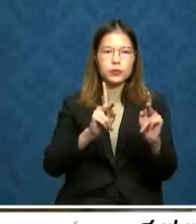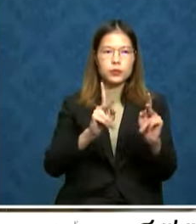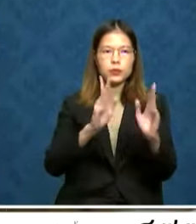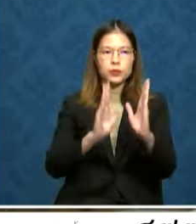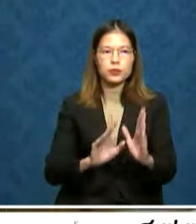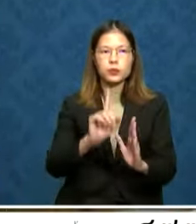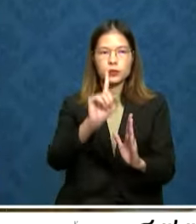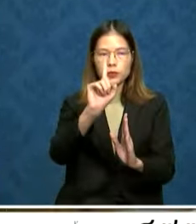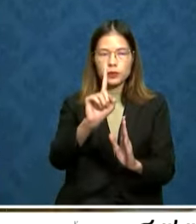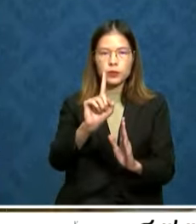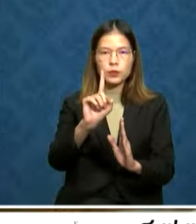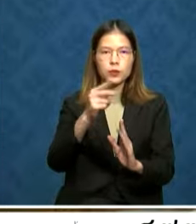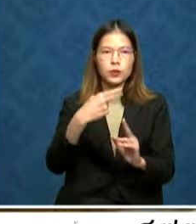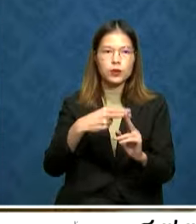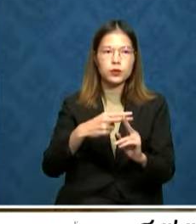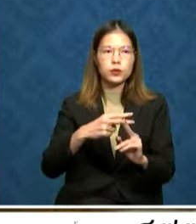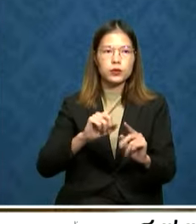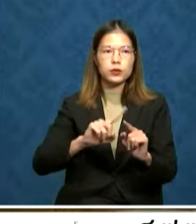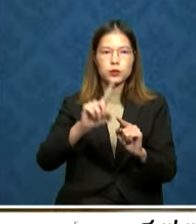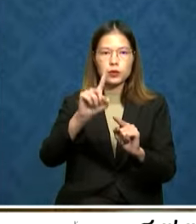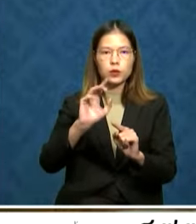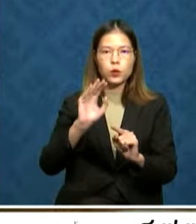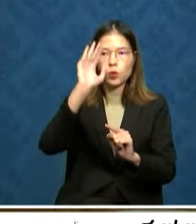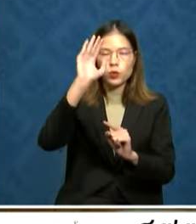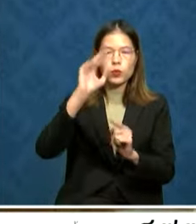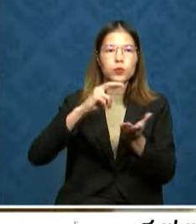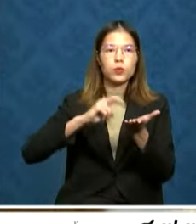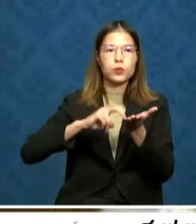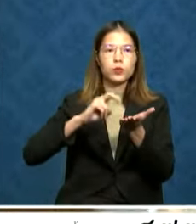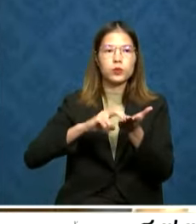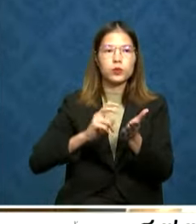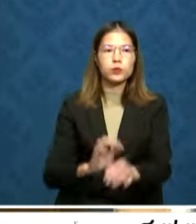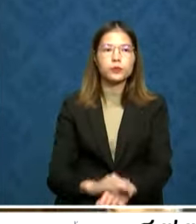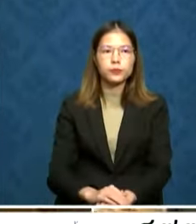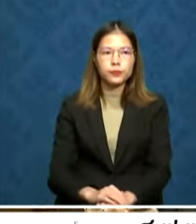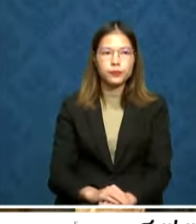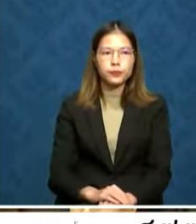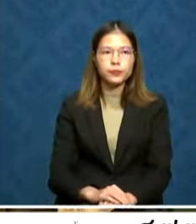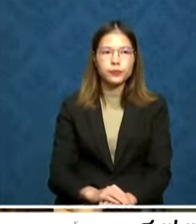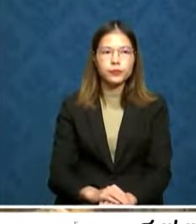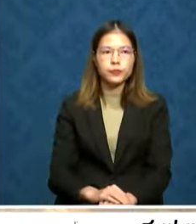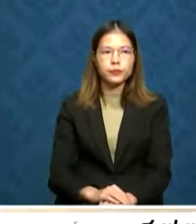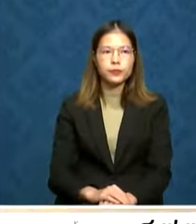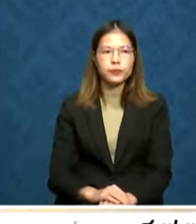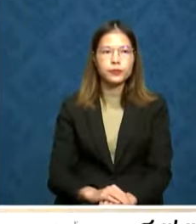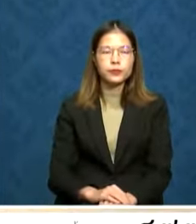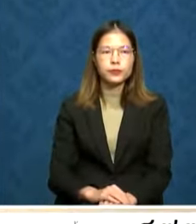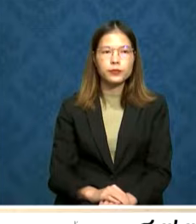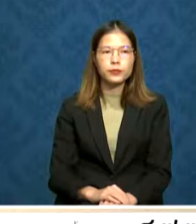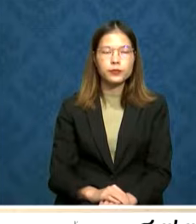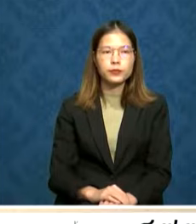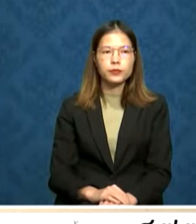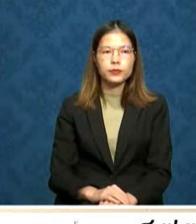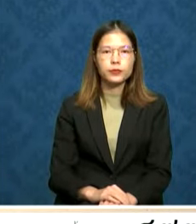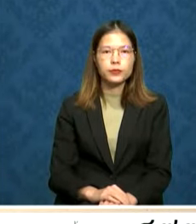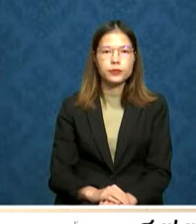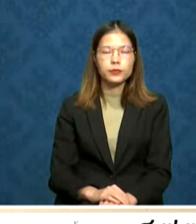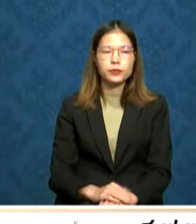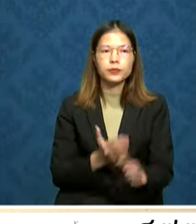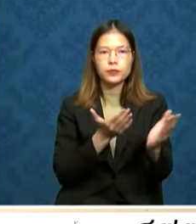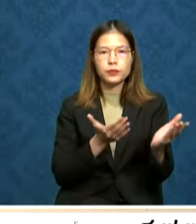ผมผู้รบรองถูกต้องนะครับกจะนนท